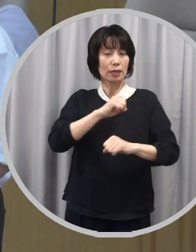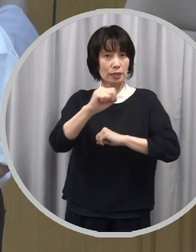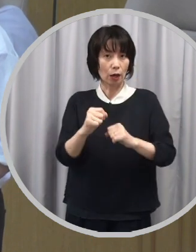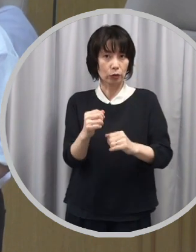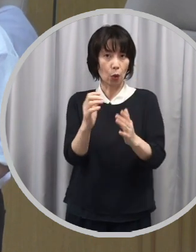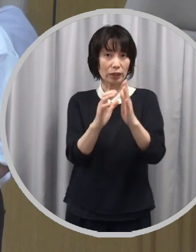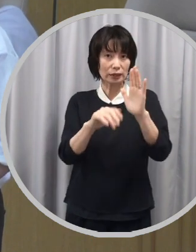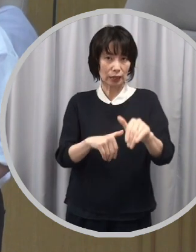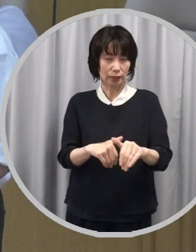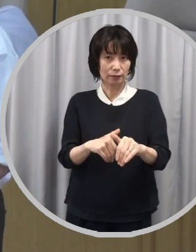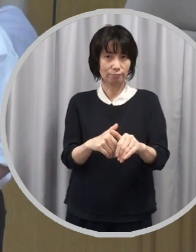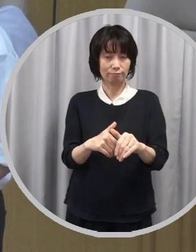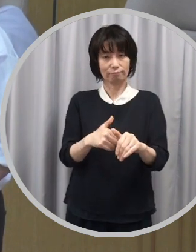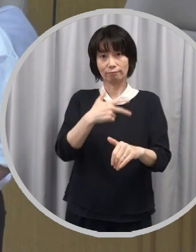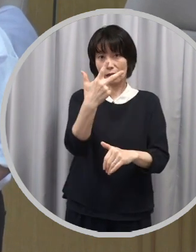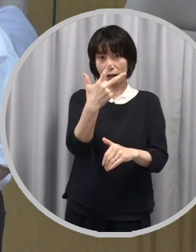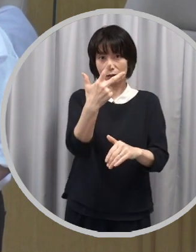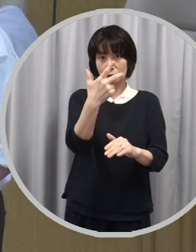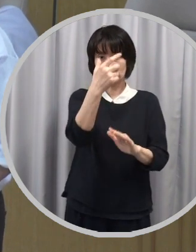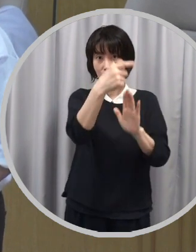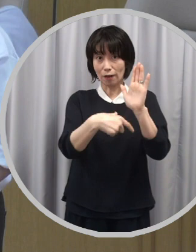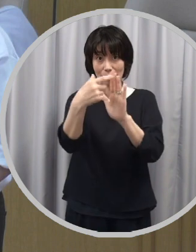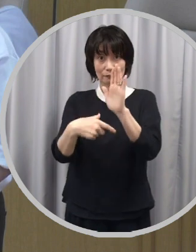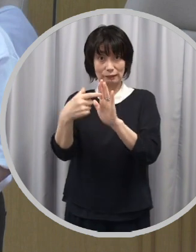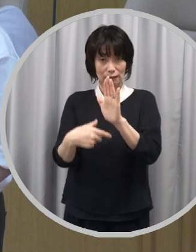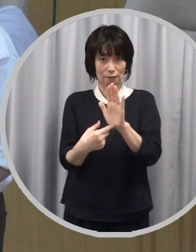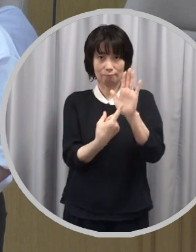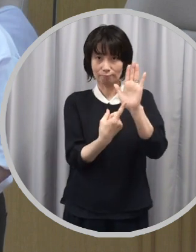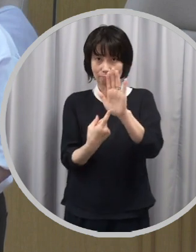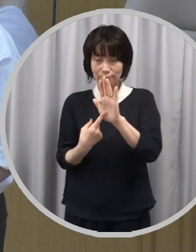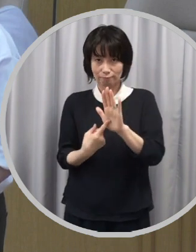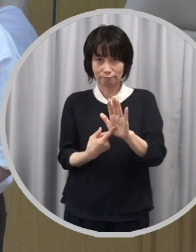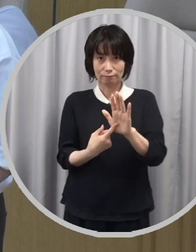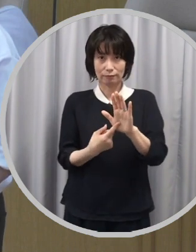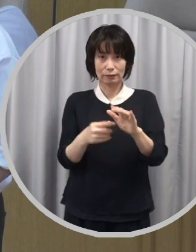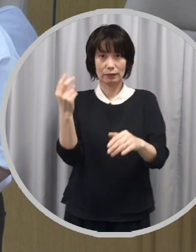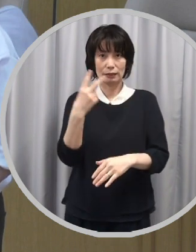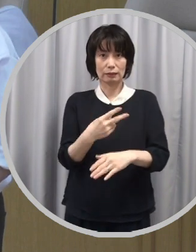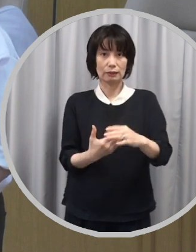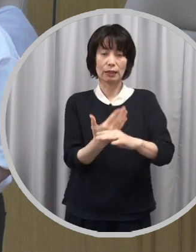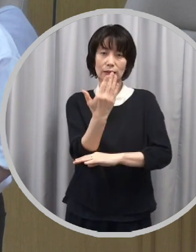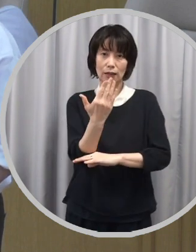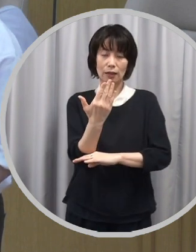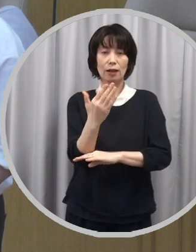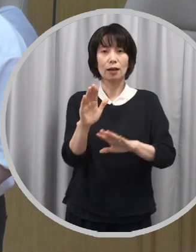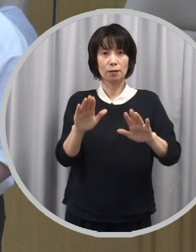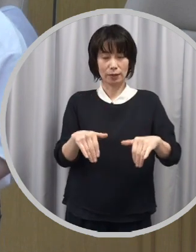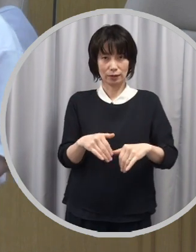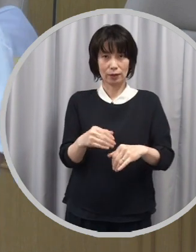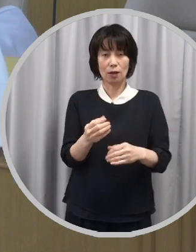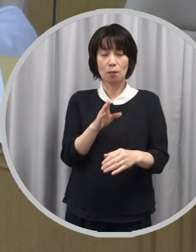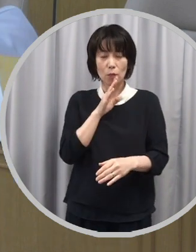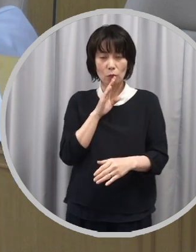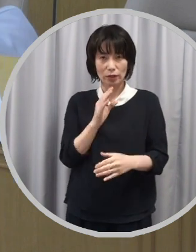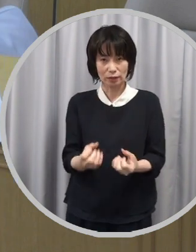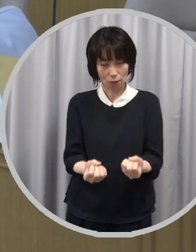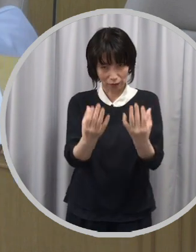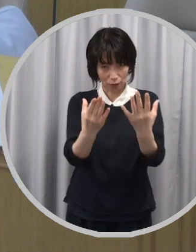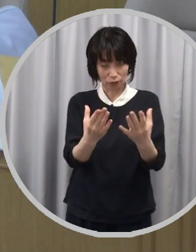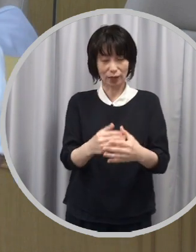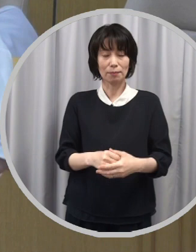石狩へ7つの柱の公約を掲げられ、再選を果たされました。誠におめでとうございます。